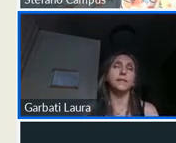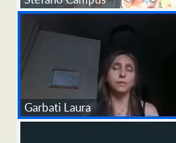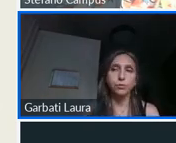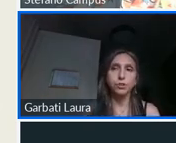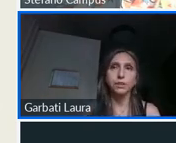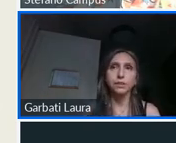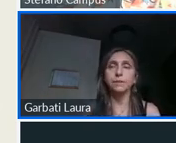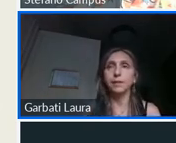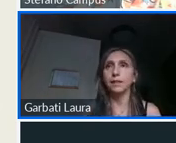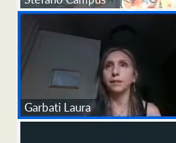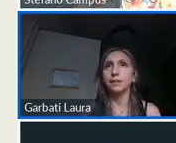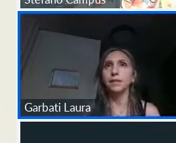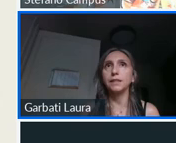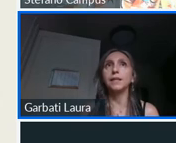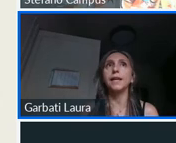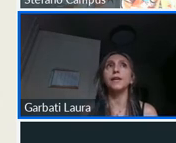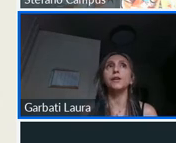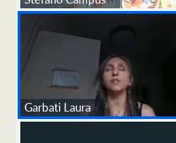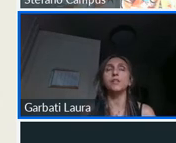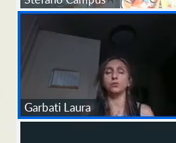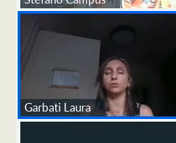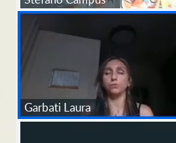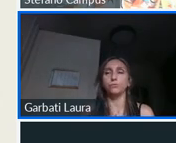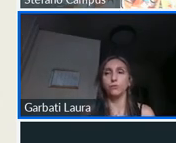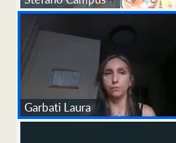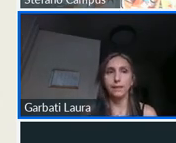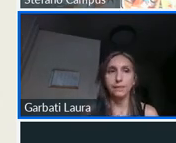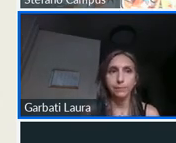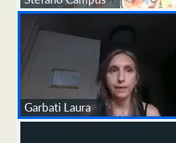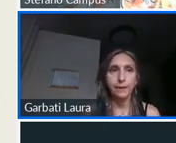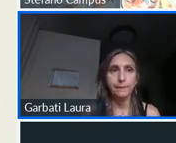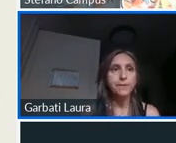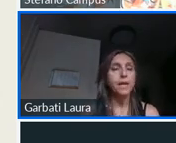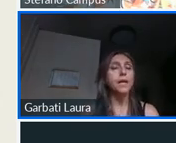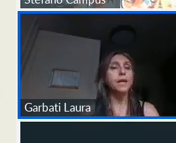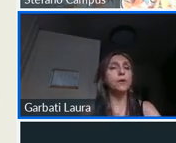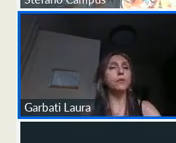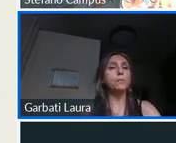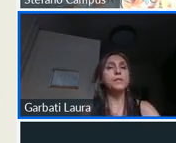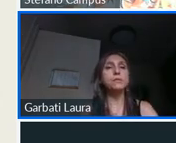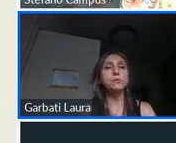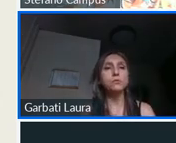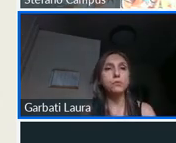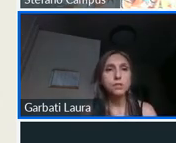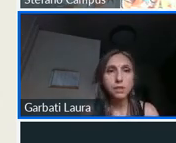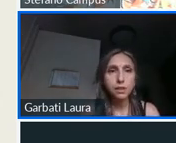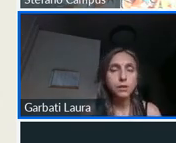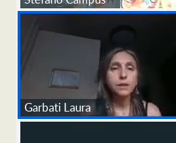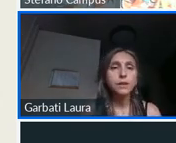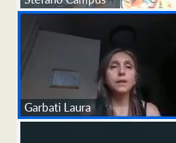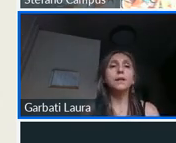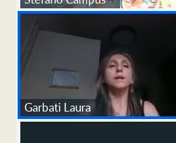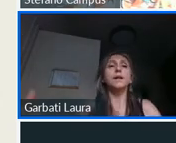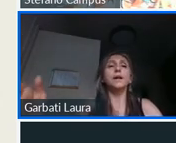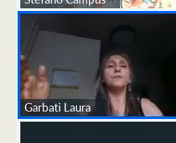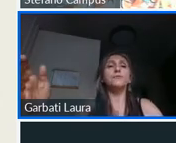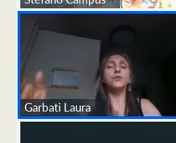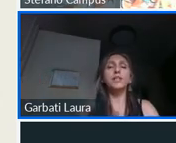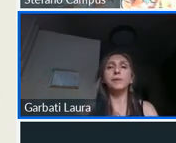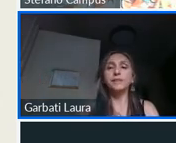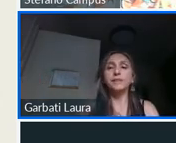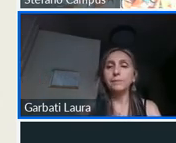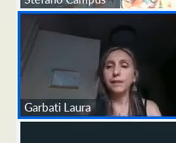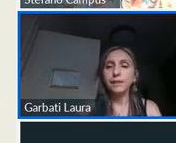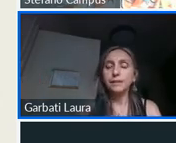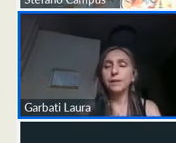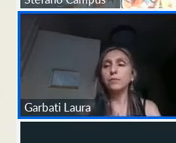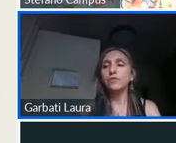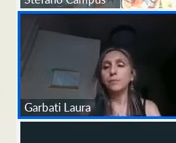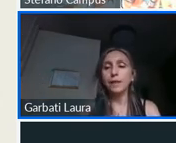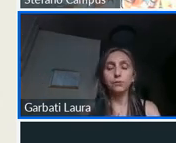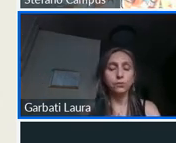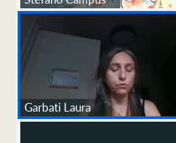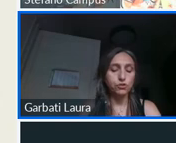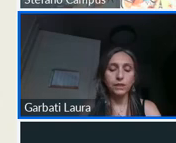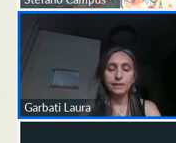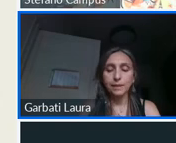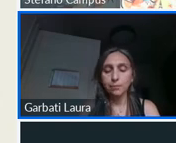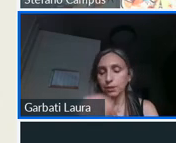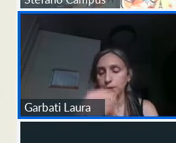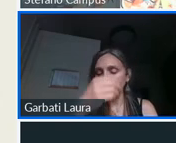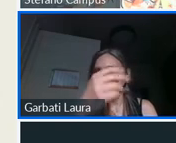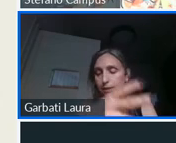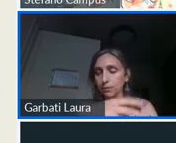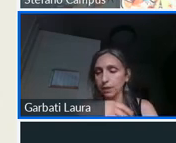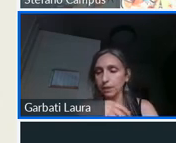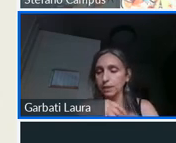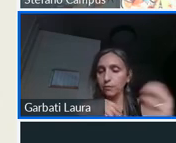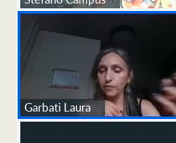diritto d'autore mi attribuisce determinati diritti che io esercito in forma libera. L'open source, fondamentalmente il movimento, non c'è il